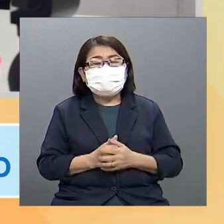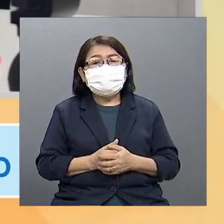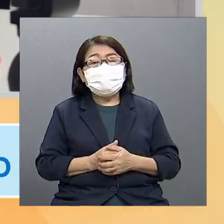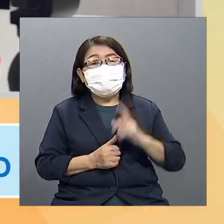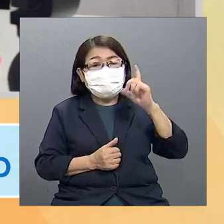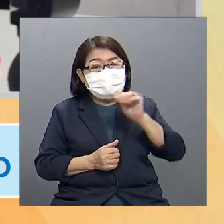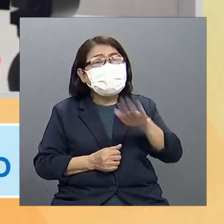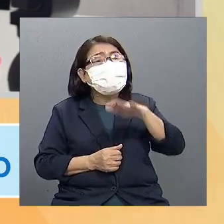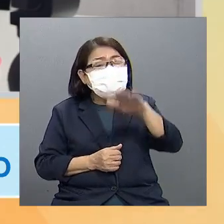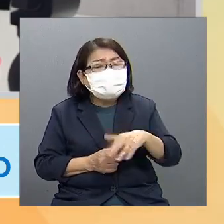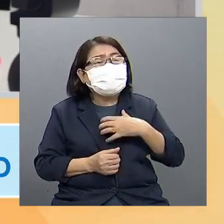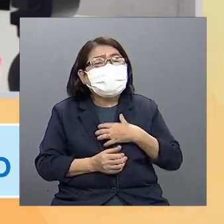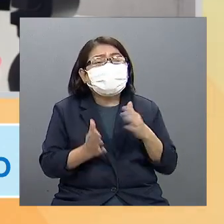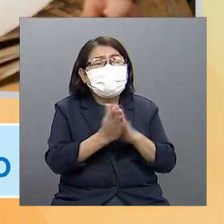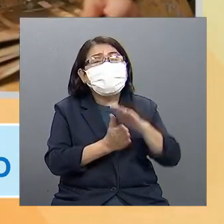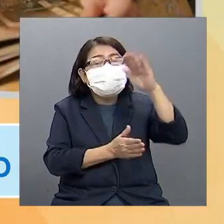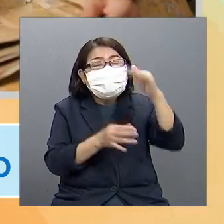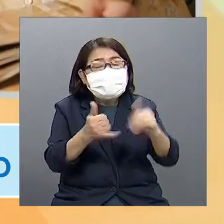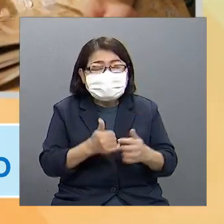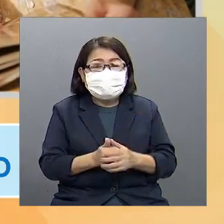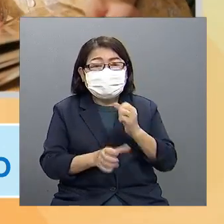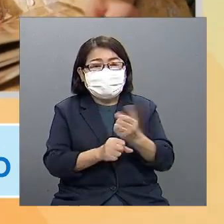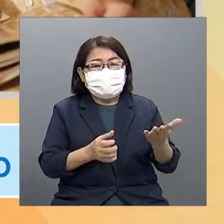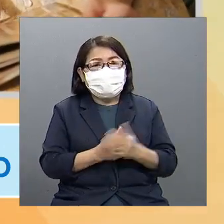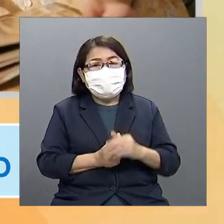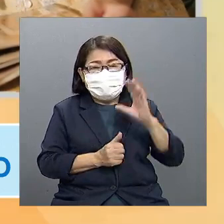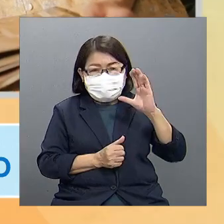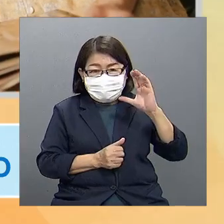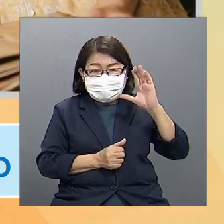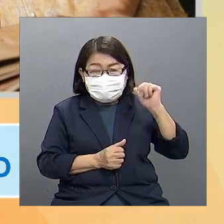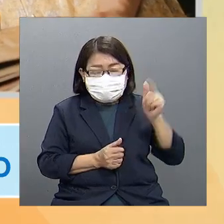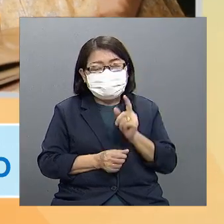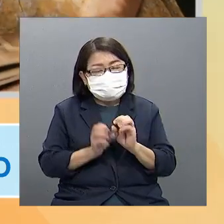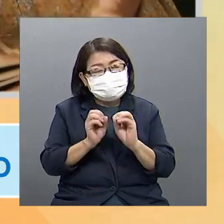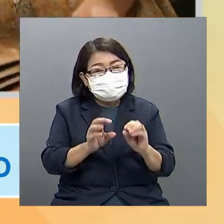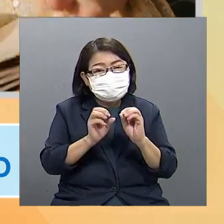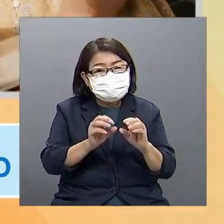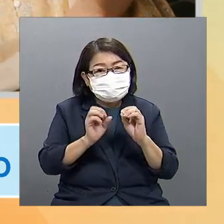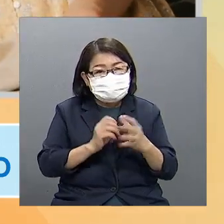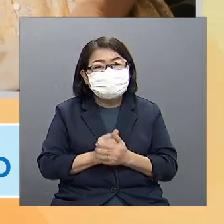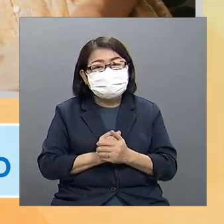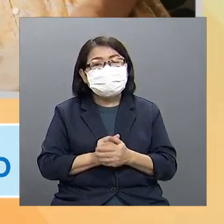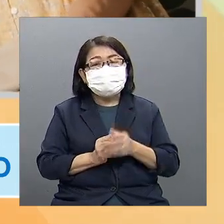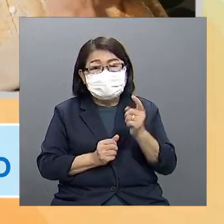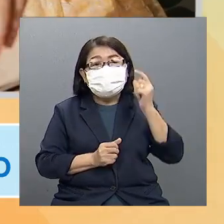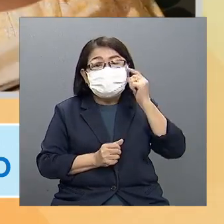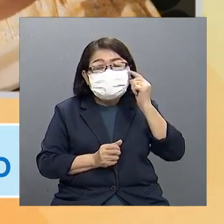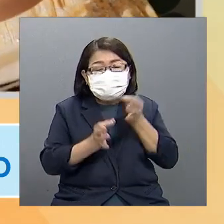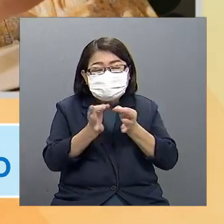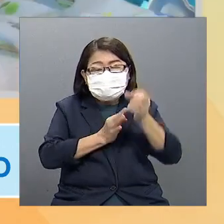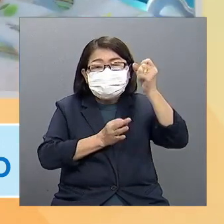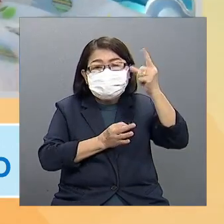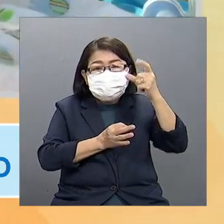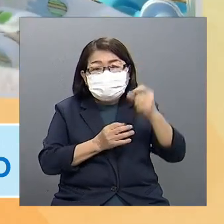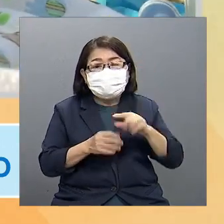ไงกันดีเราจะบอกว่าเด็กเนี่ยเขามีความสามารถในความเข้าใจเรื่องเหล่านี้ถ้าเราสื่อส